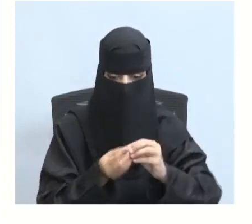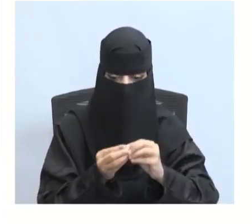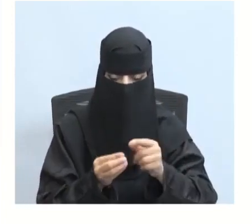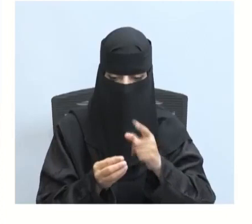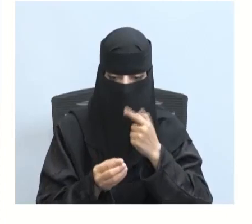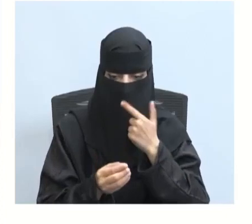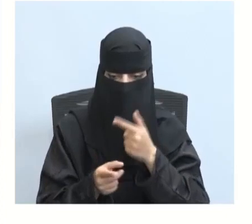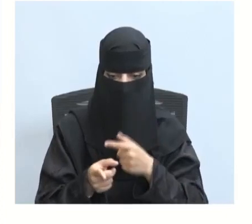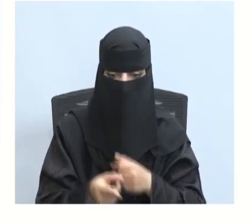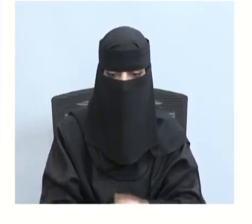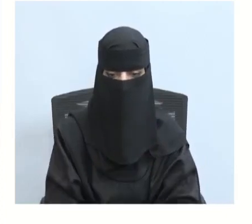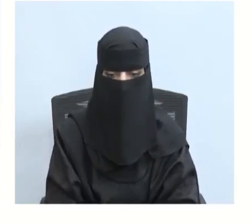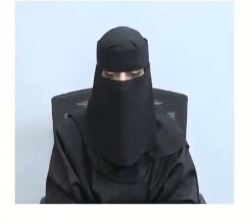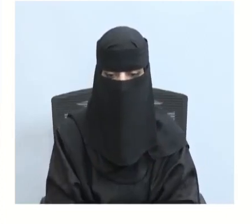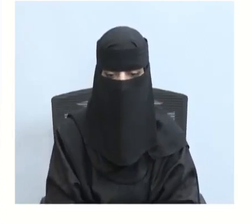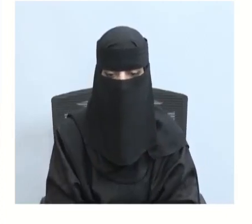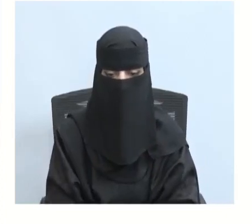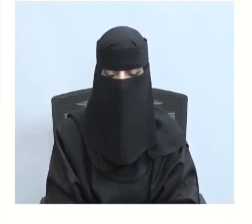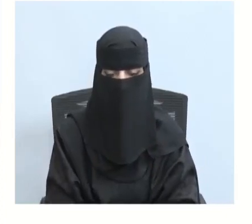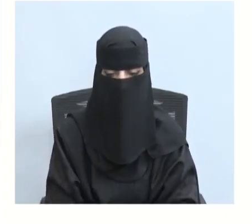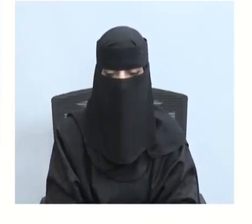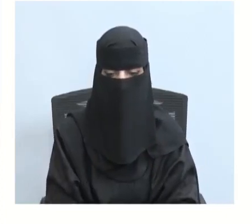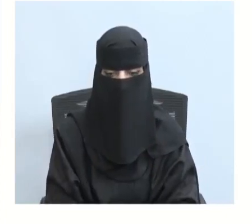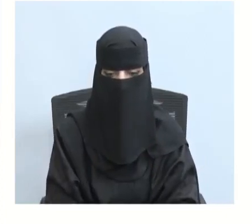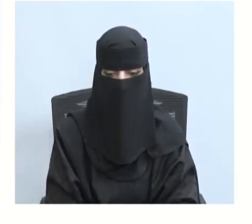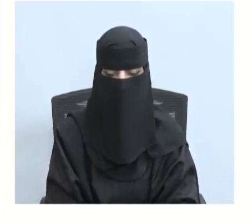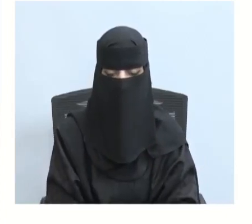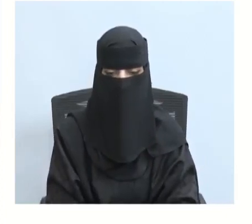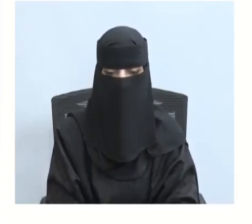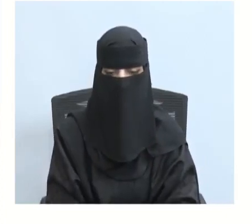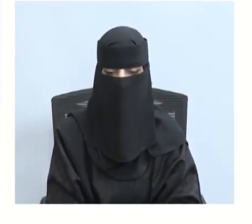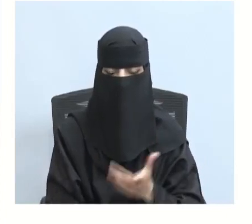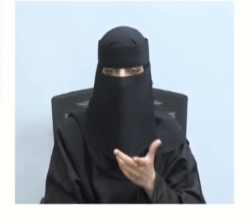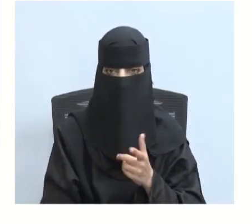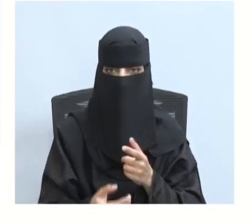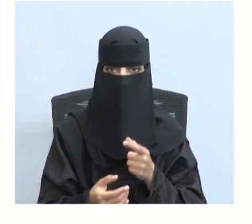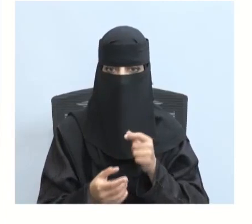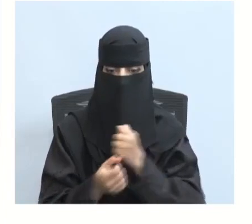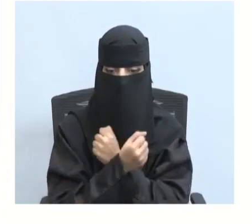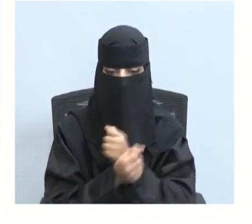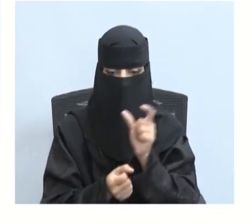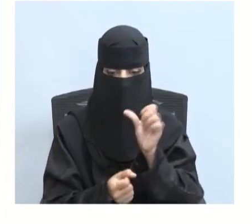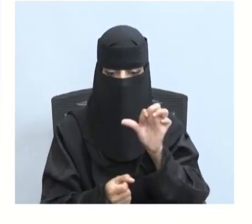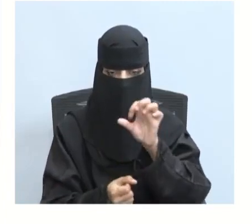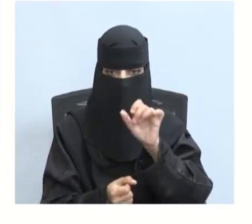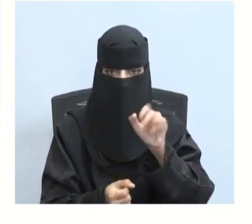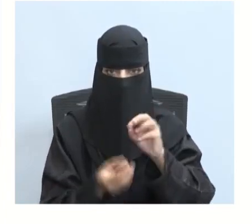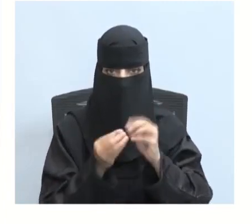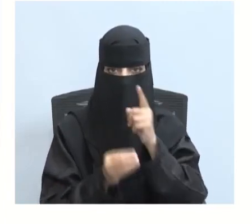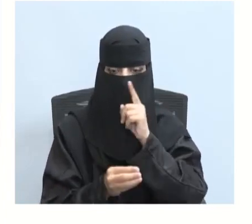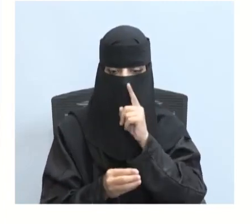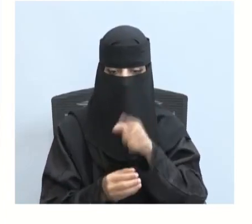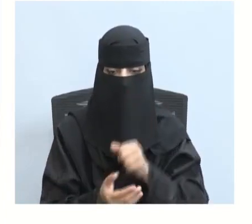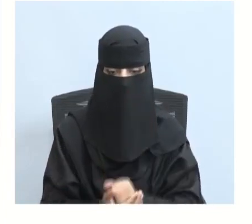احمر هذا هو ين الطاقه النوويه هذا اللون